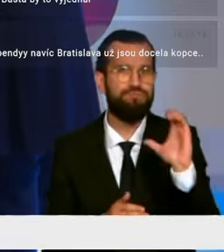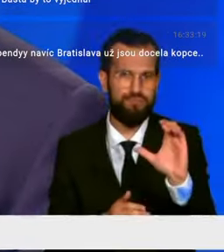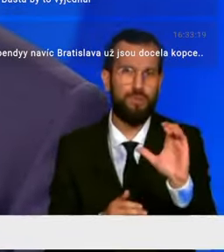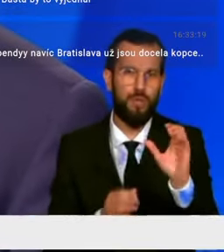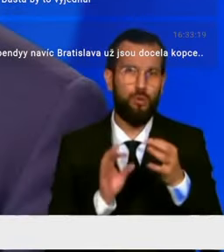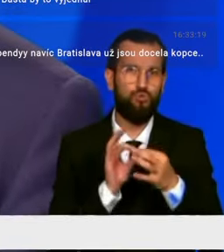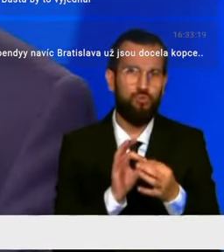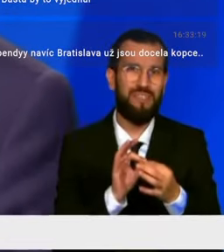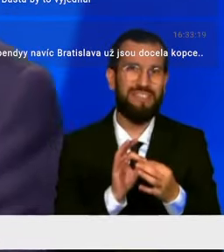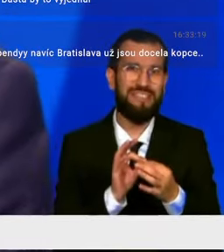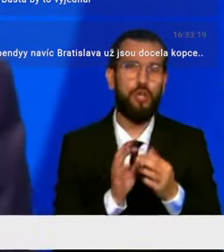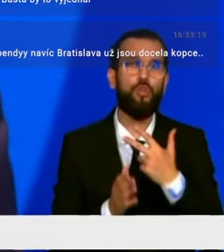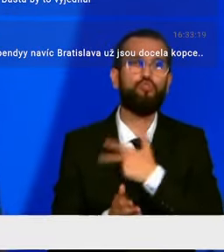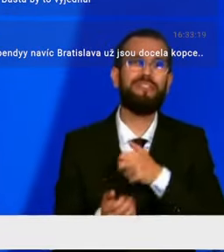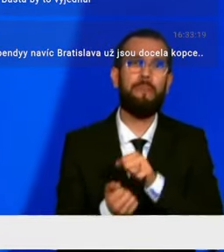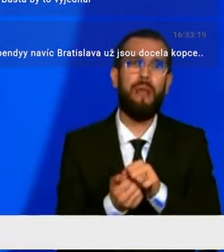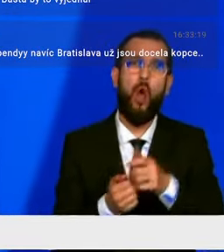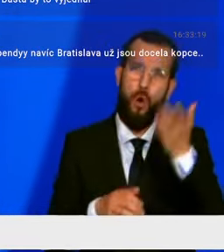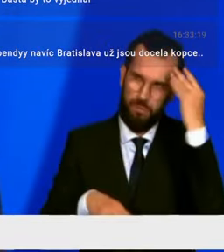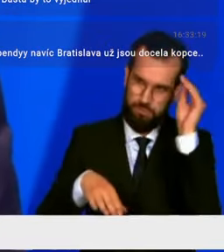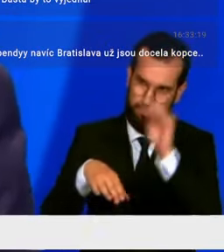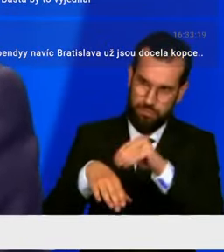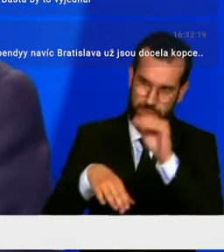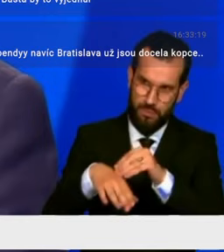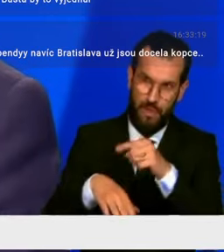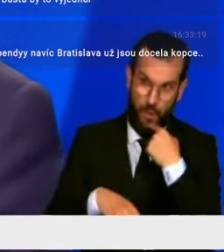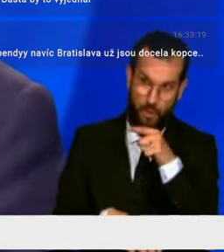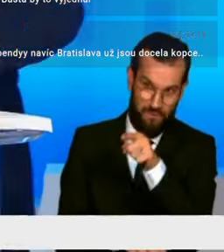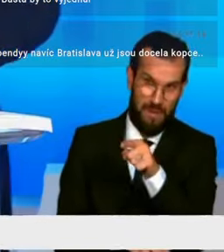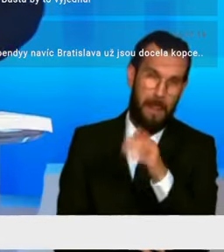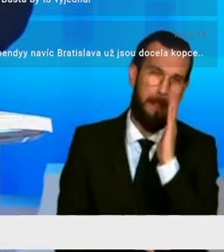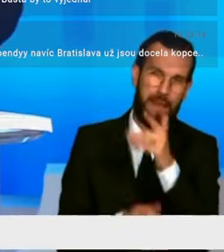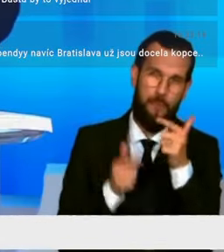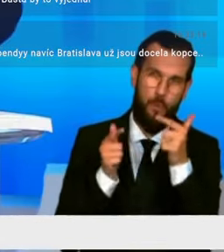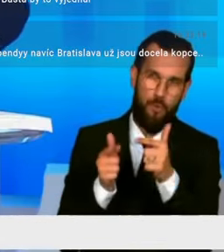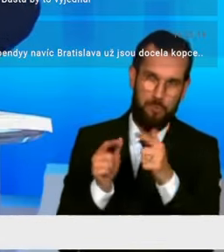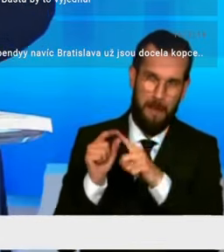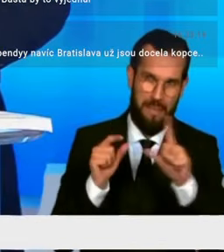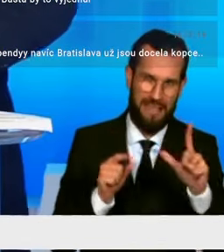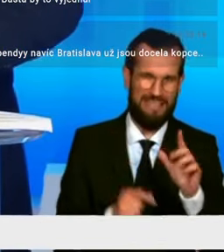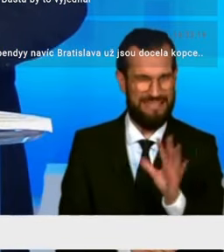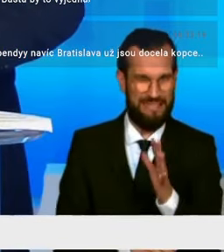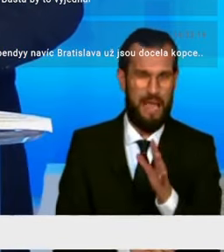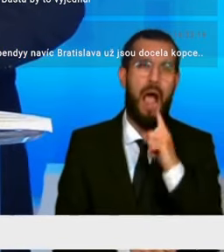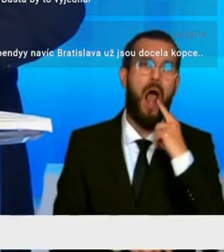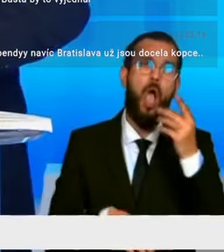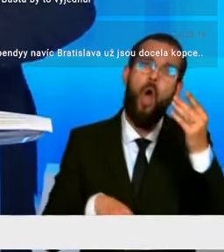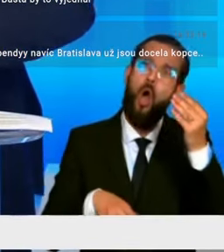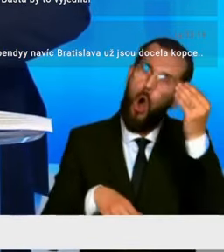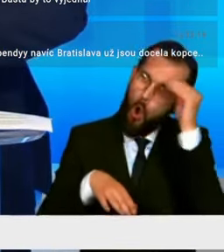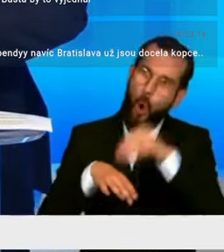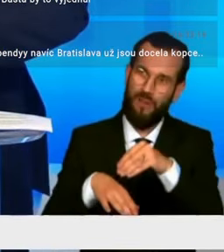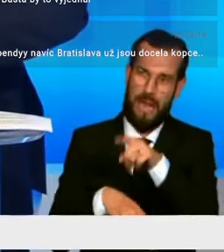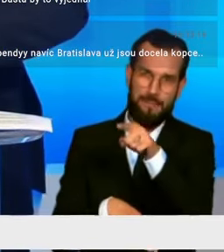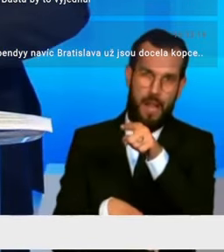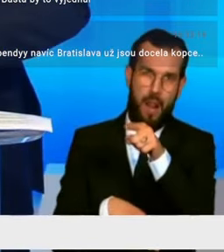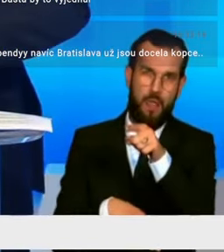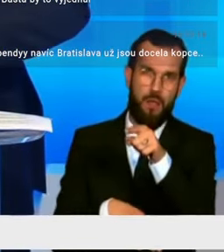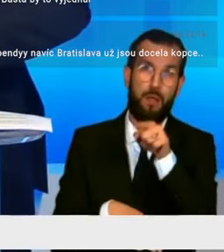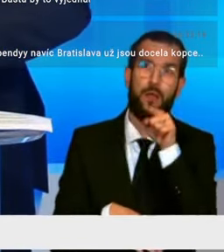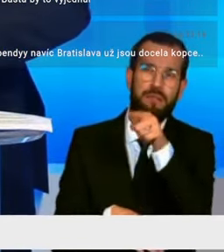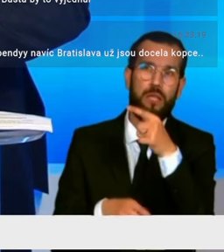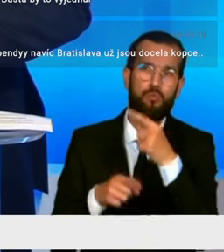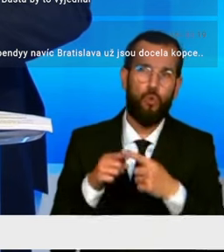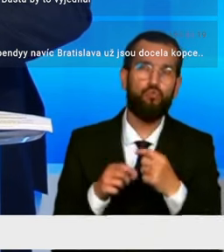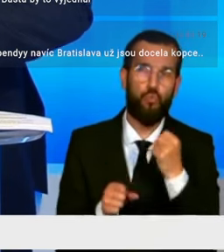hovoril a odkazoval vám síce vám nevyjadril priamu podporu ale odkázal vám niekoľko vecí že aby ste sa aspoň